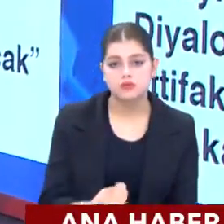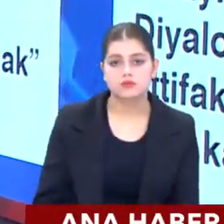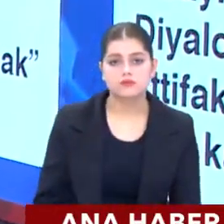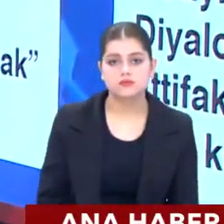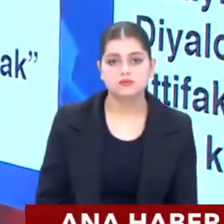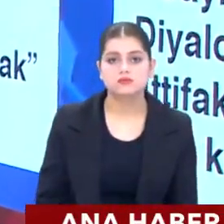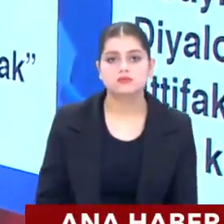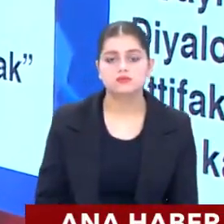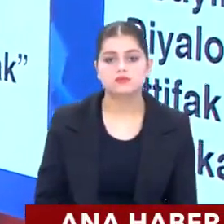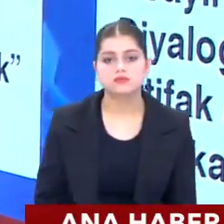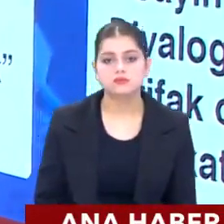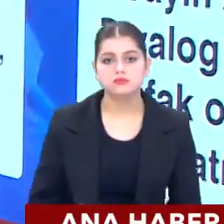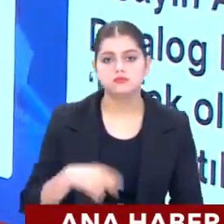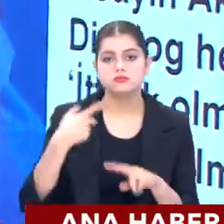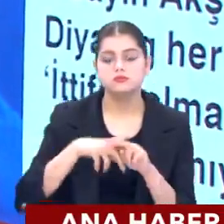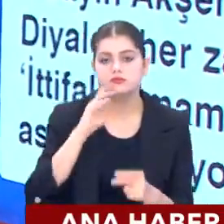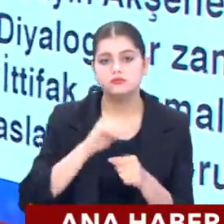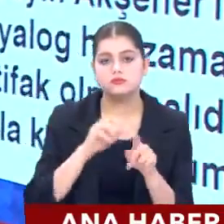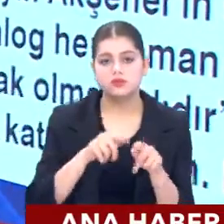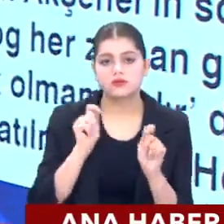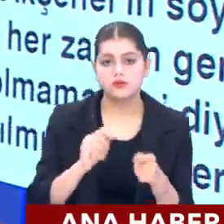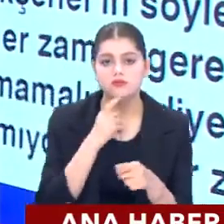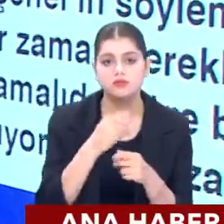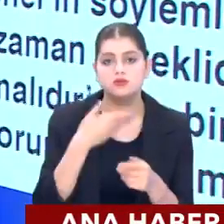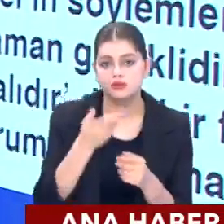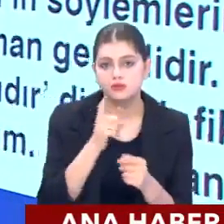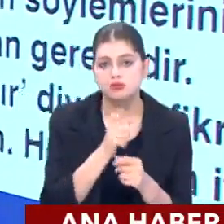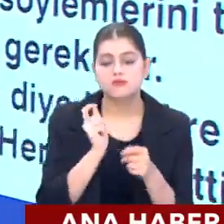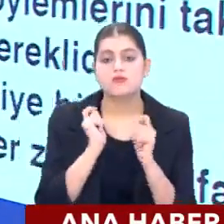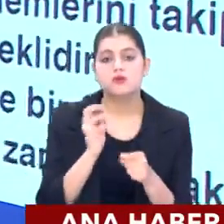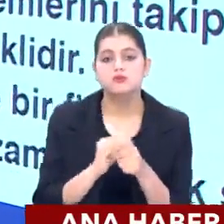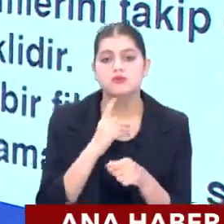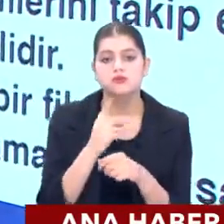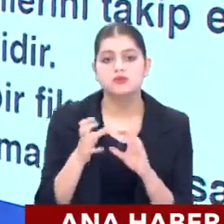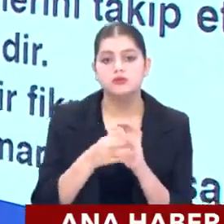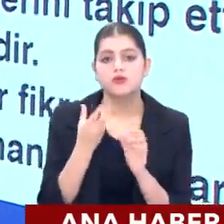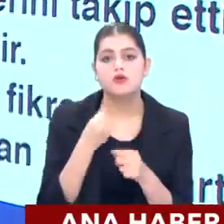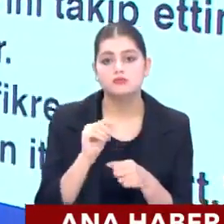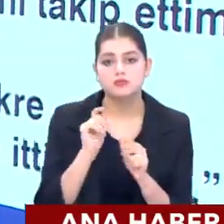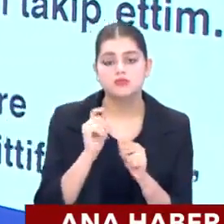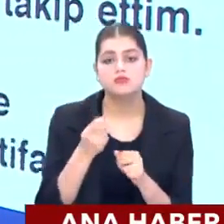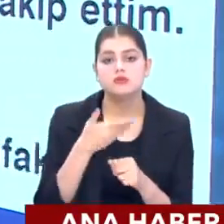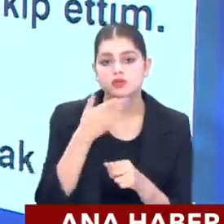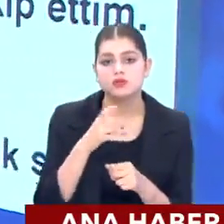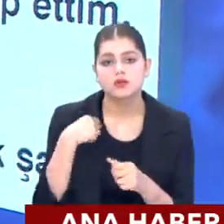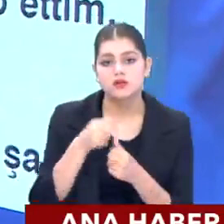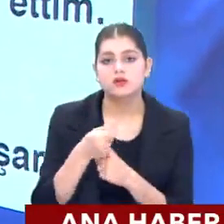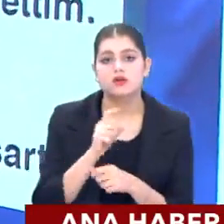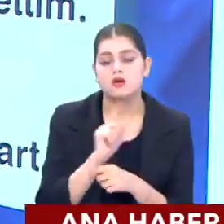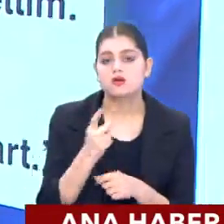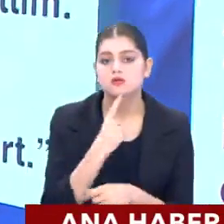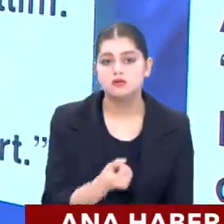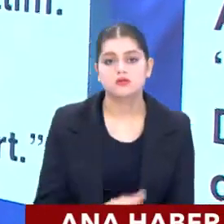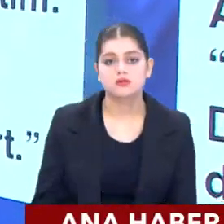İmamoğlu Sayın akşener'in söylendiğini takip ettim diyalog her zaman gereklidir ittifak olmamalıdır diye bir fikre asla